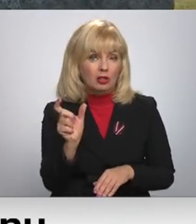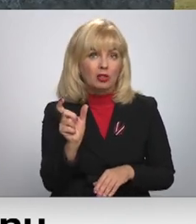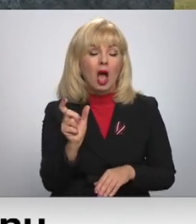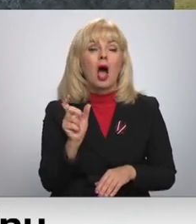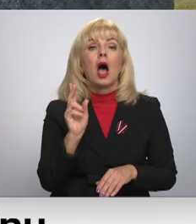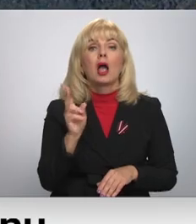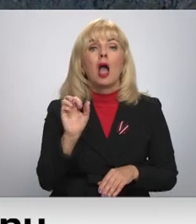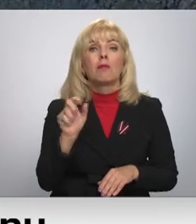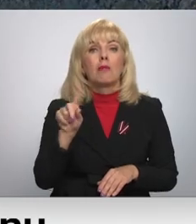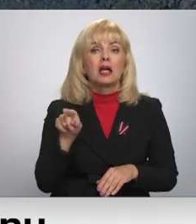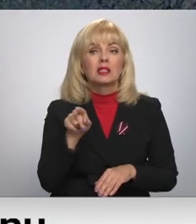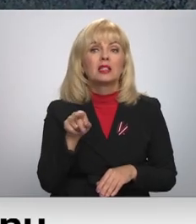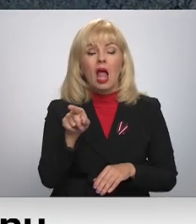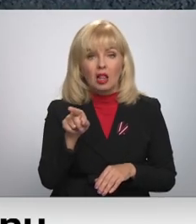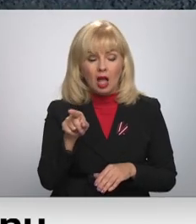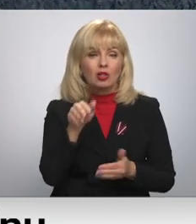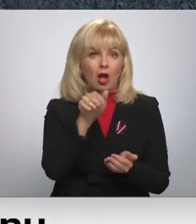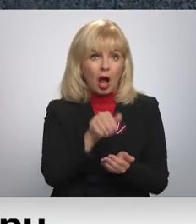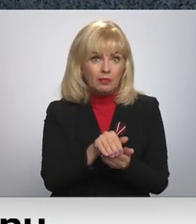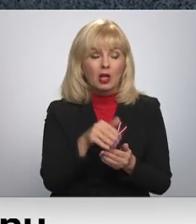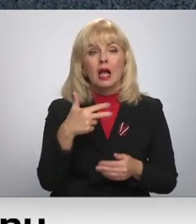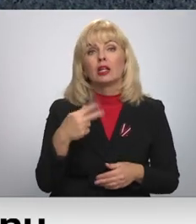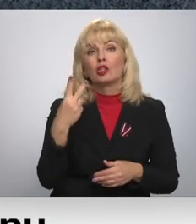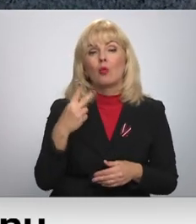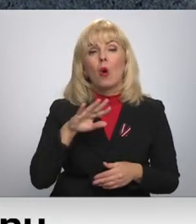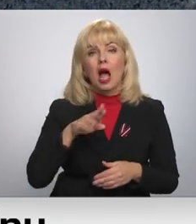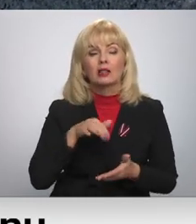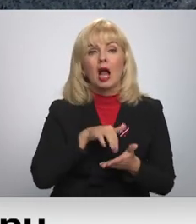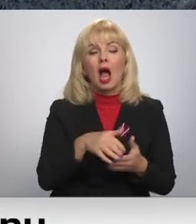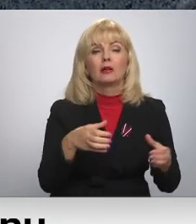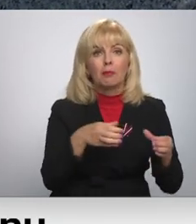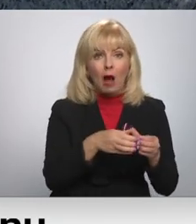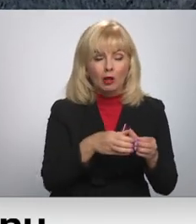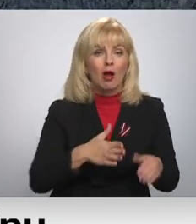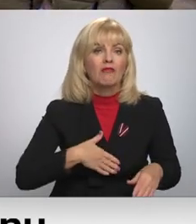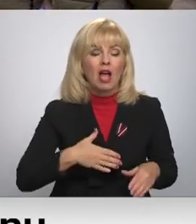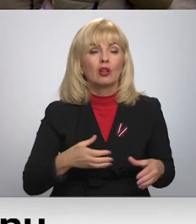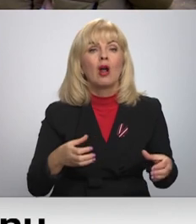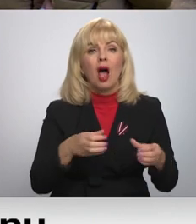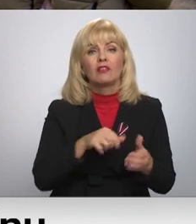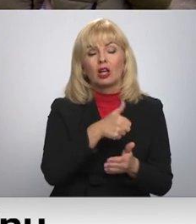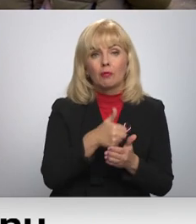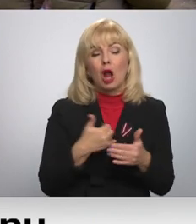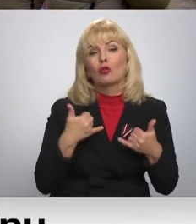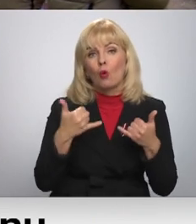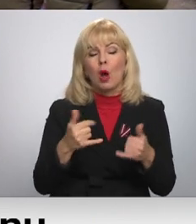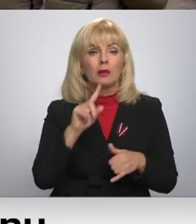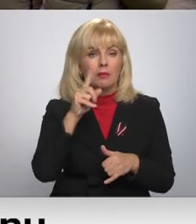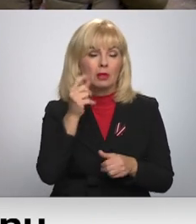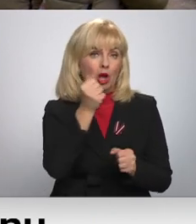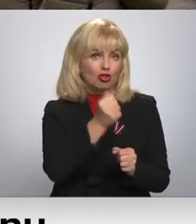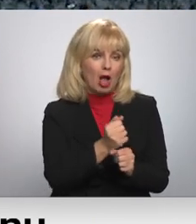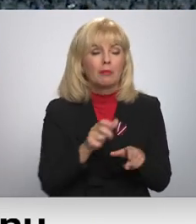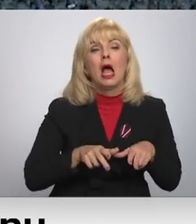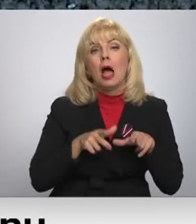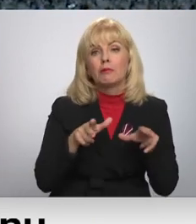kapsētā balvu pusē zemesardzes 32. Kājnieku bataljona veterāna apvienības pārstāvji godina sava pirmā štāba